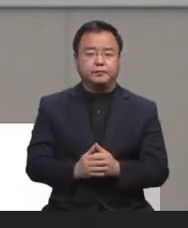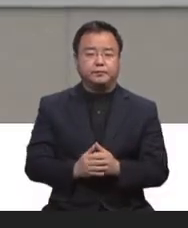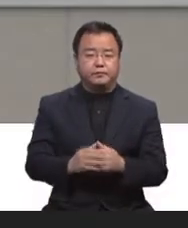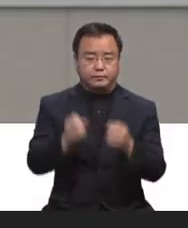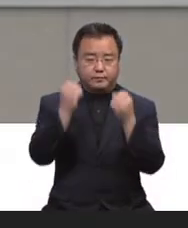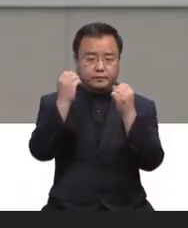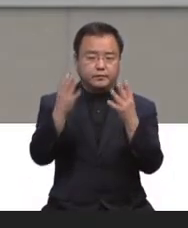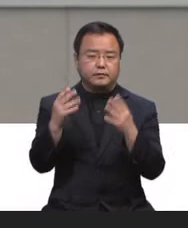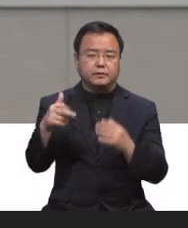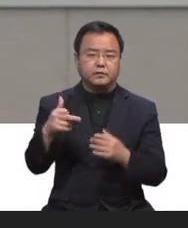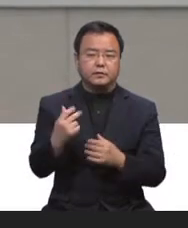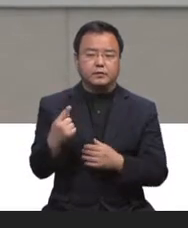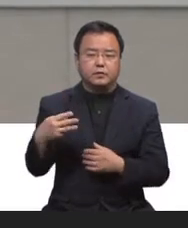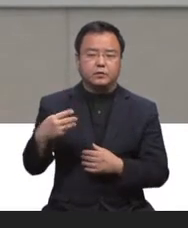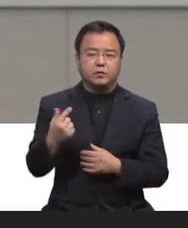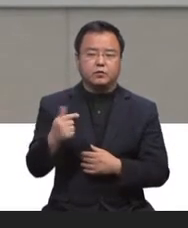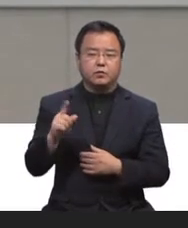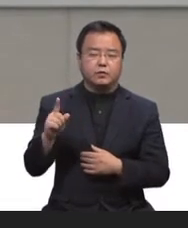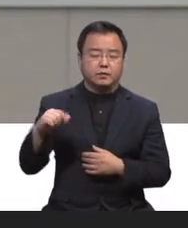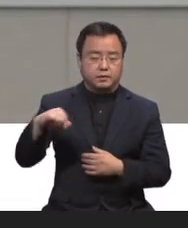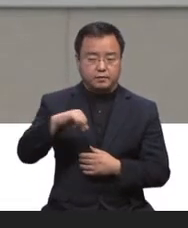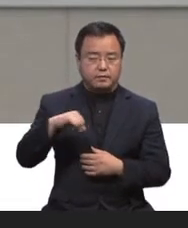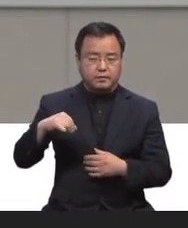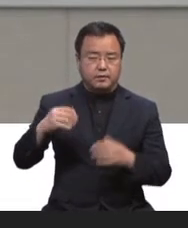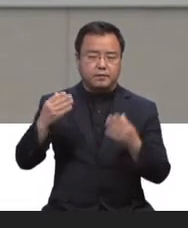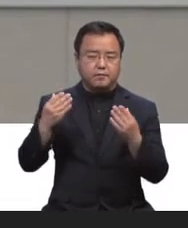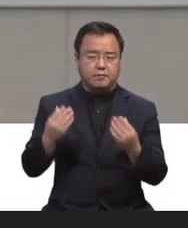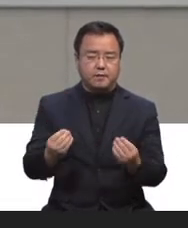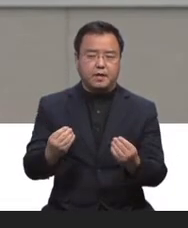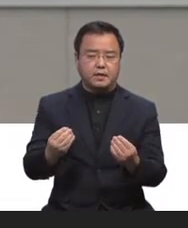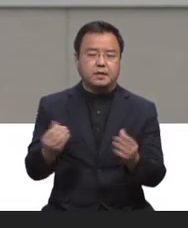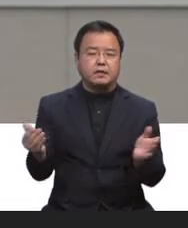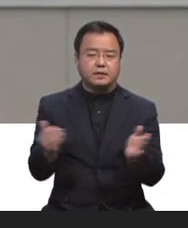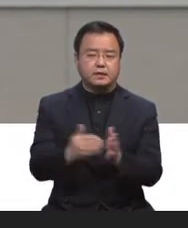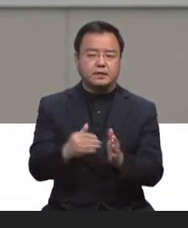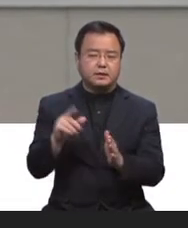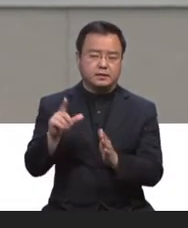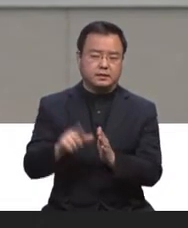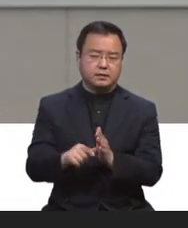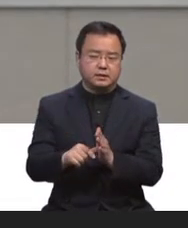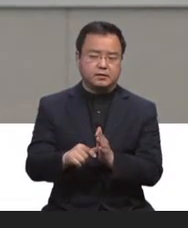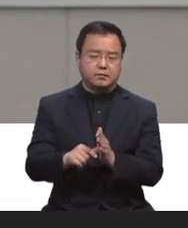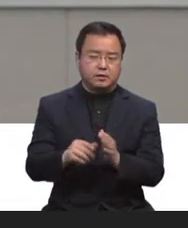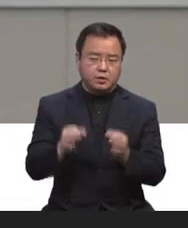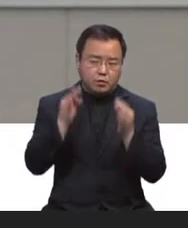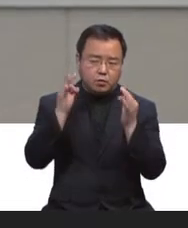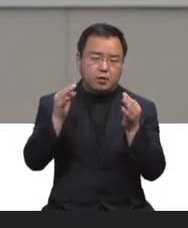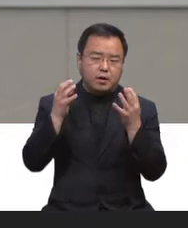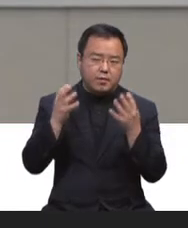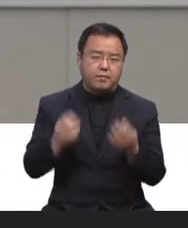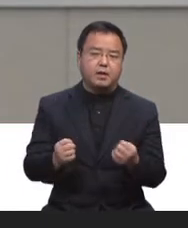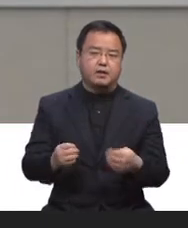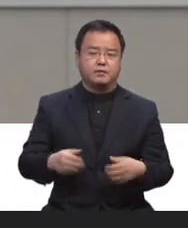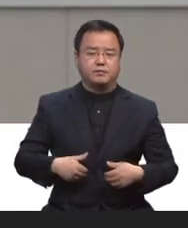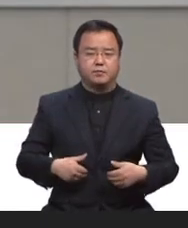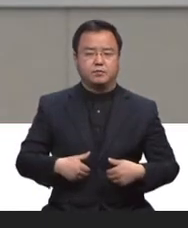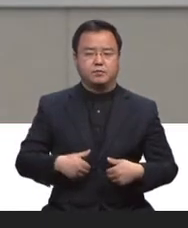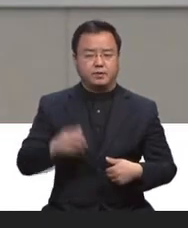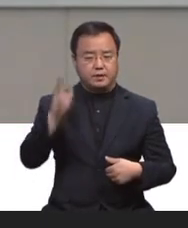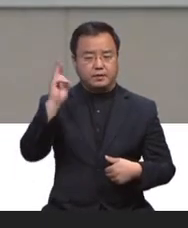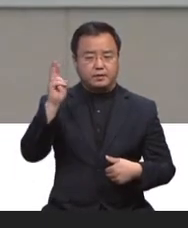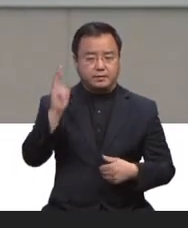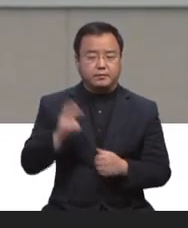코로나 바이러스가 종식될 때까지는 상당한 시간과 노력이 필요할 수도 있습니다